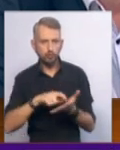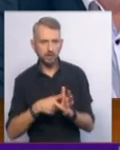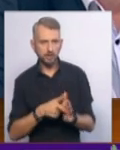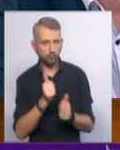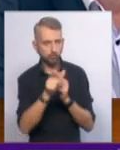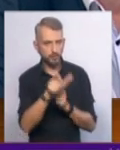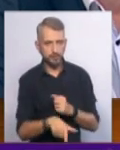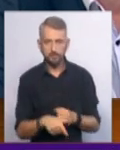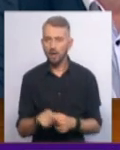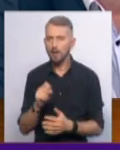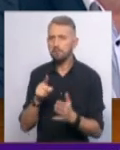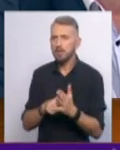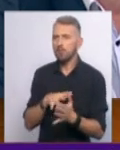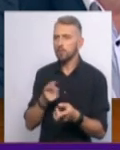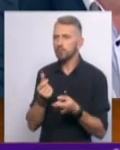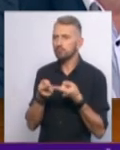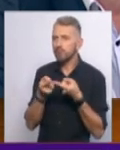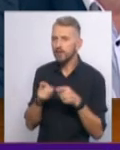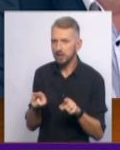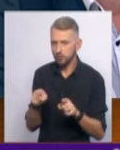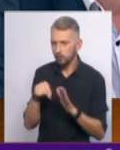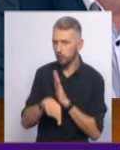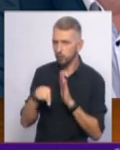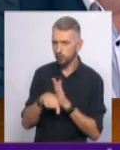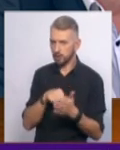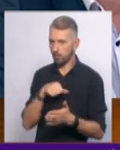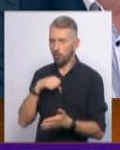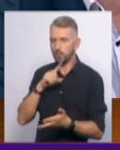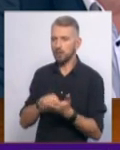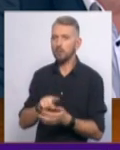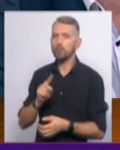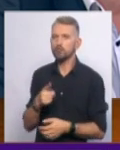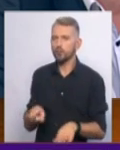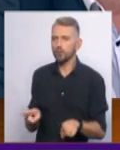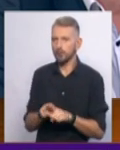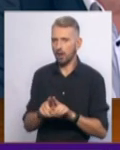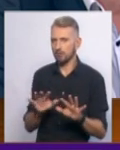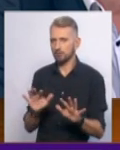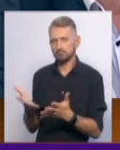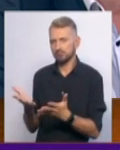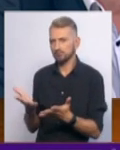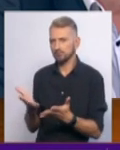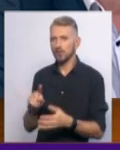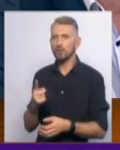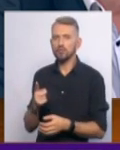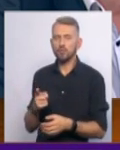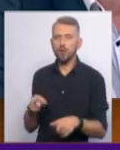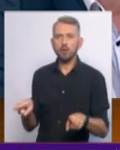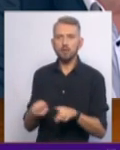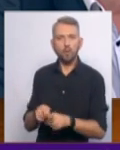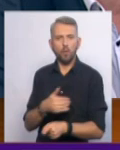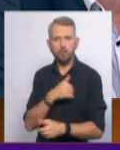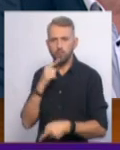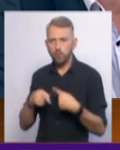питання було трішки в іншому, суть самого питання. Чому таким чином складається, чому таким чином хочеться